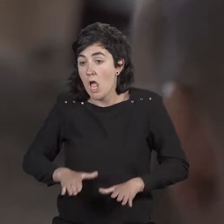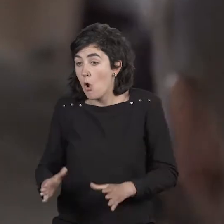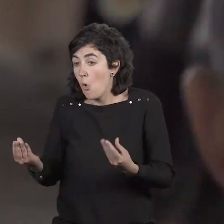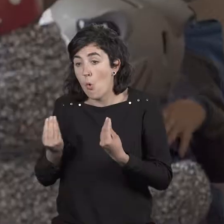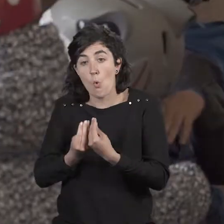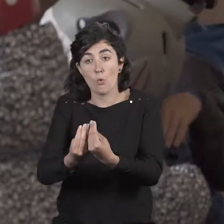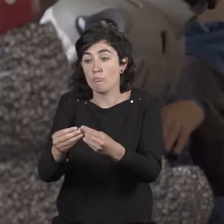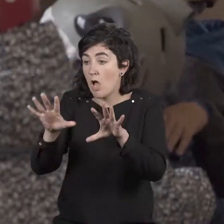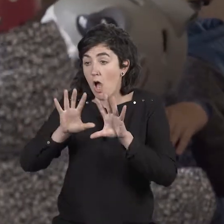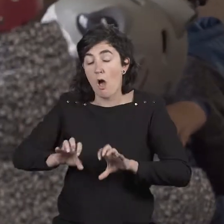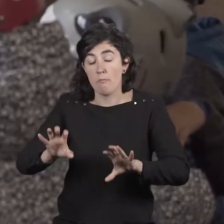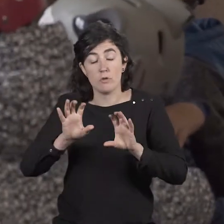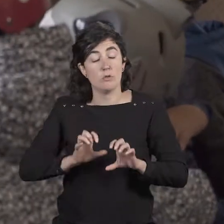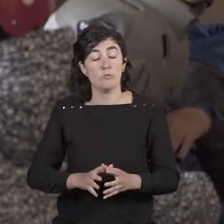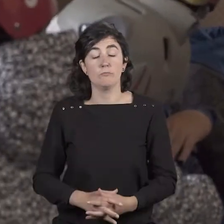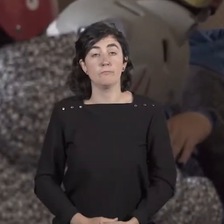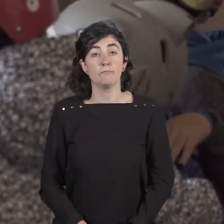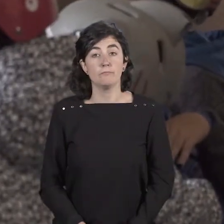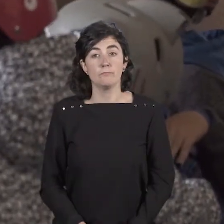ikasten.